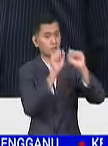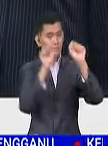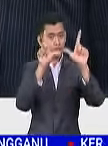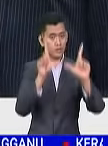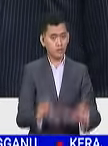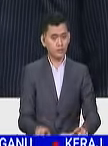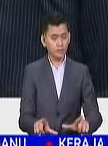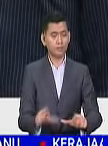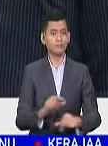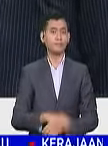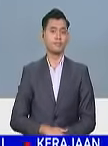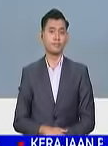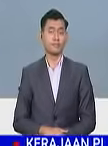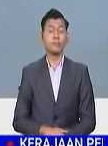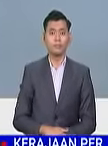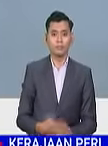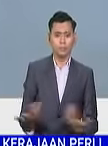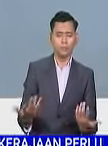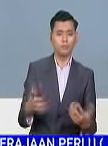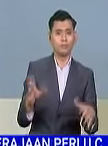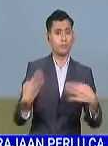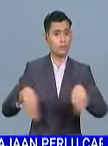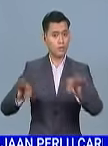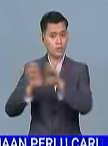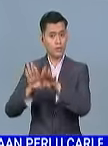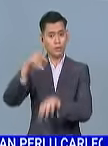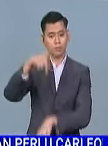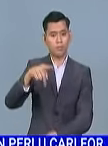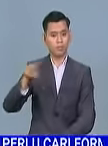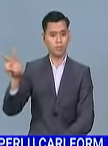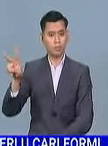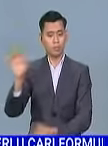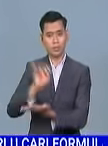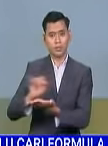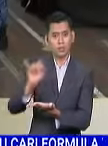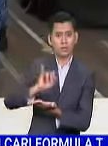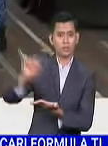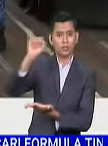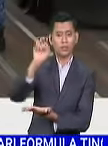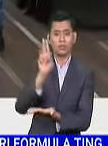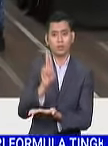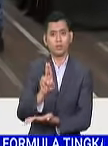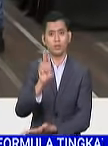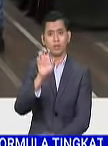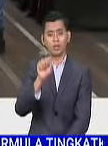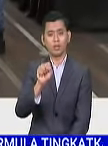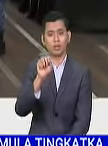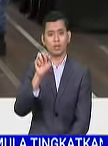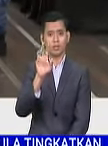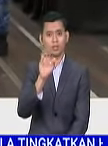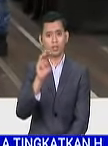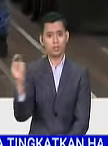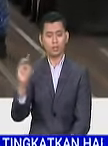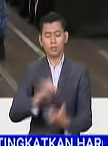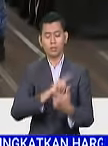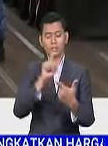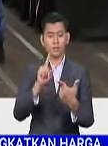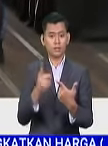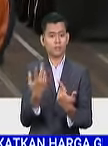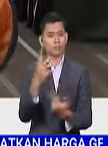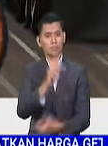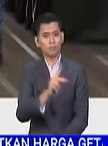di Putatan. Sementara itu, turut ditutup PPV Institut Pengajian Tinggi Universiti Malaysia Sabah, IPT-UMS di